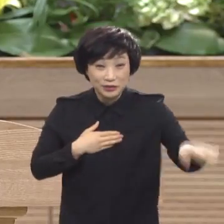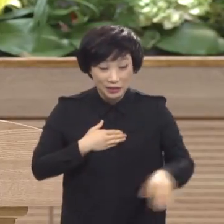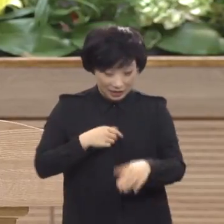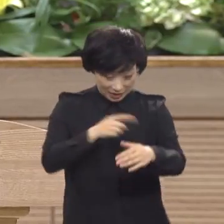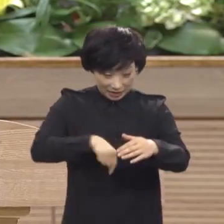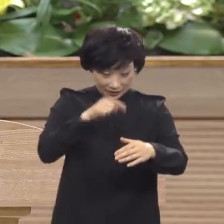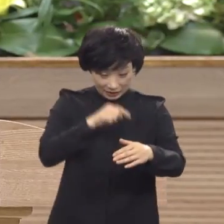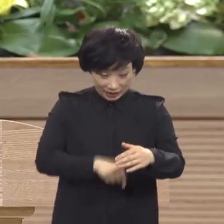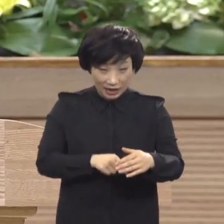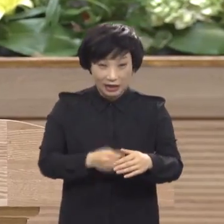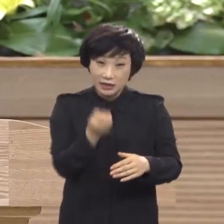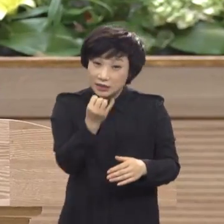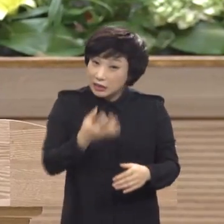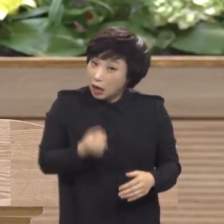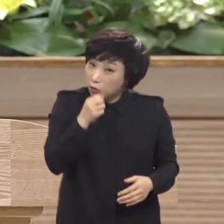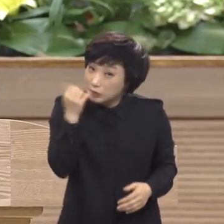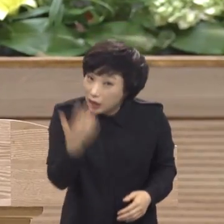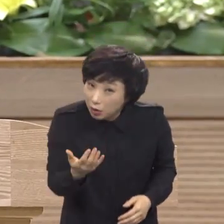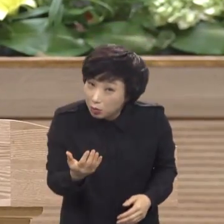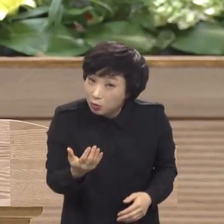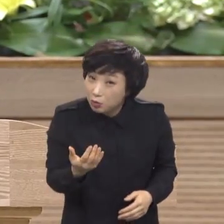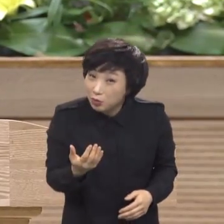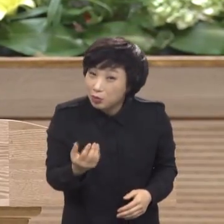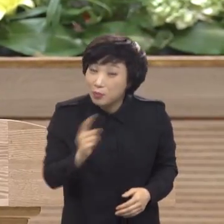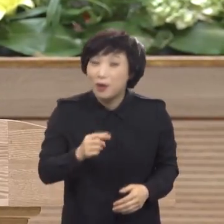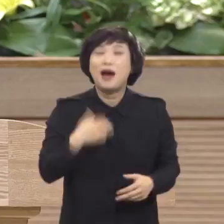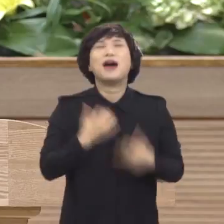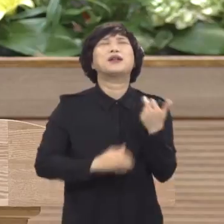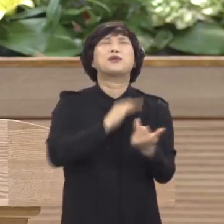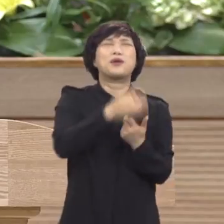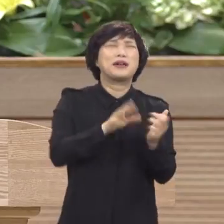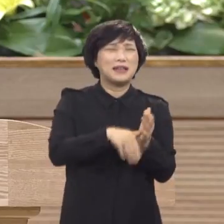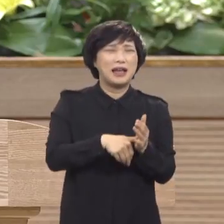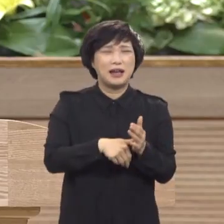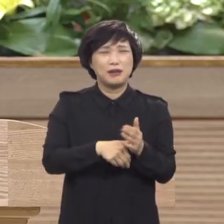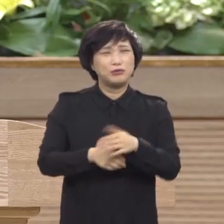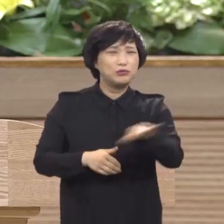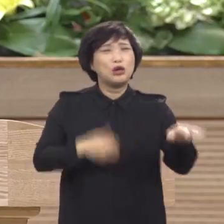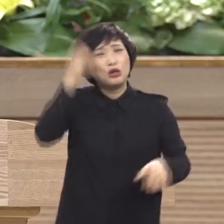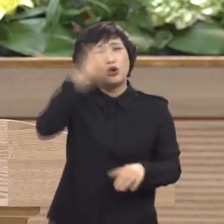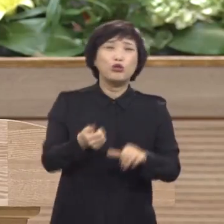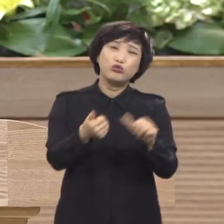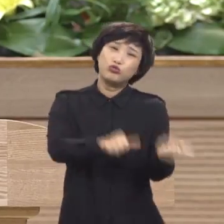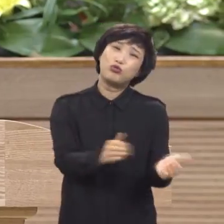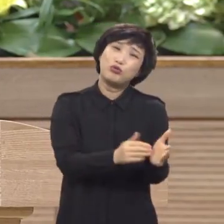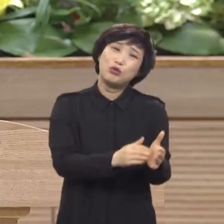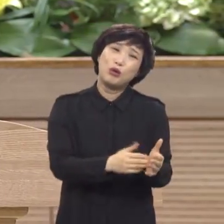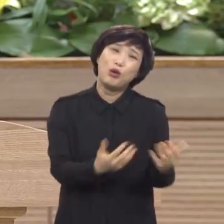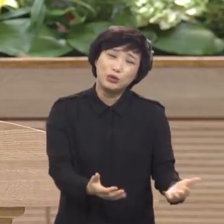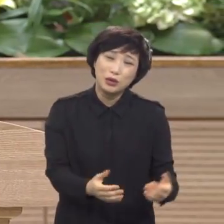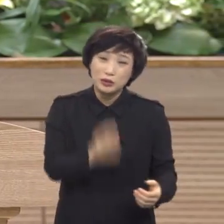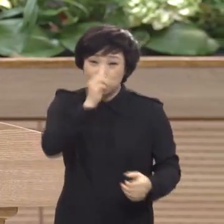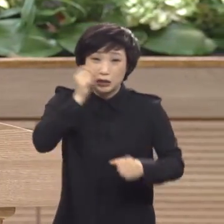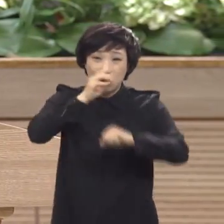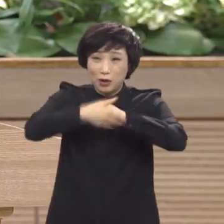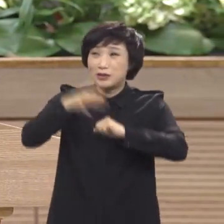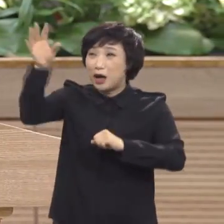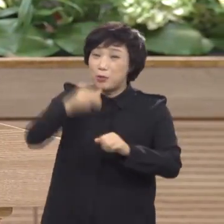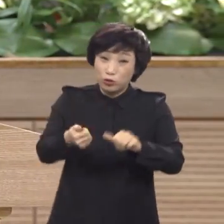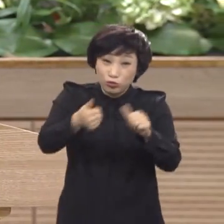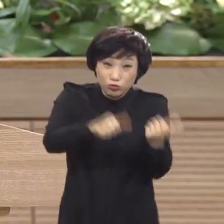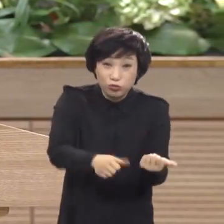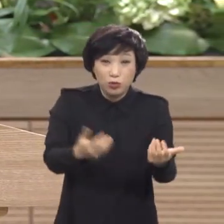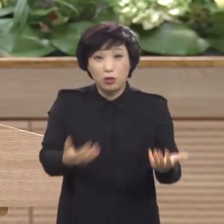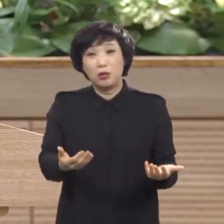속에 씨가 있어. 이미 에덴에서 죽어버렸어. 에덴에서 선악과 먹고